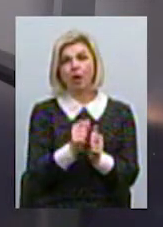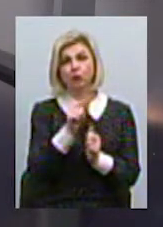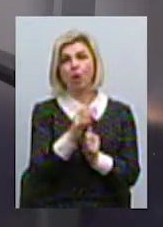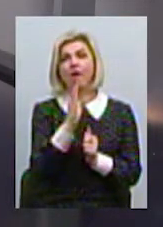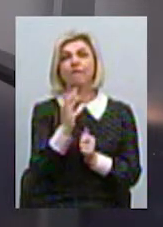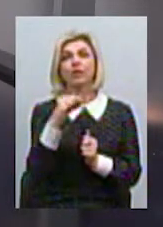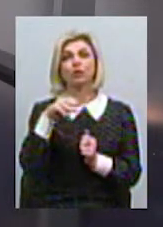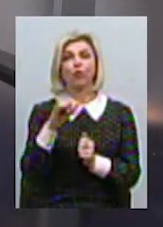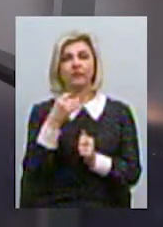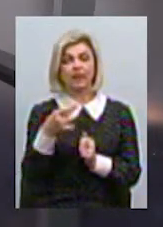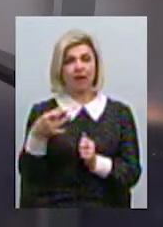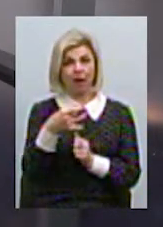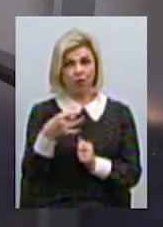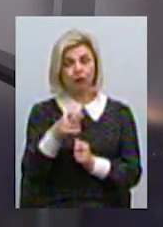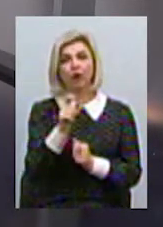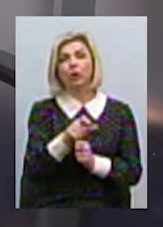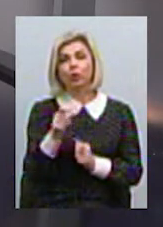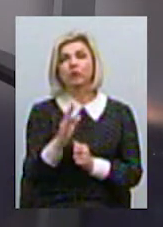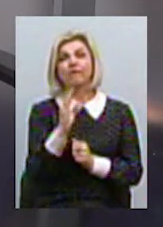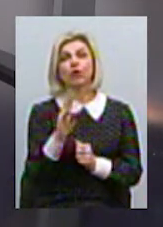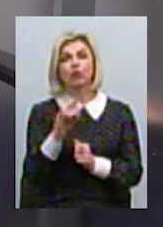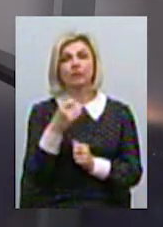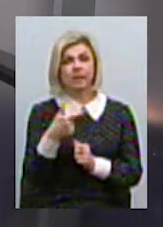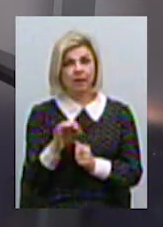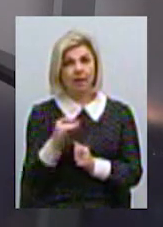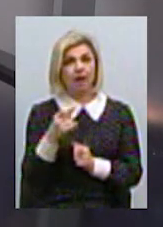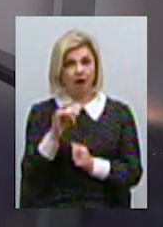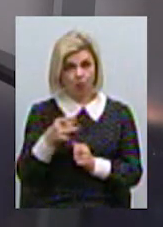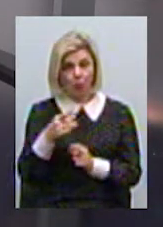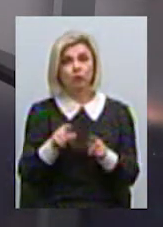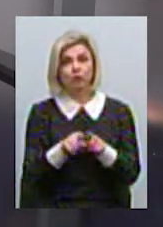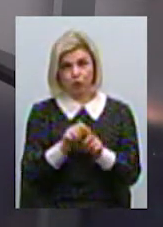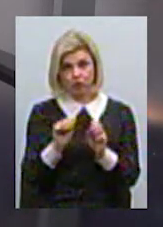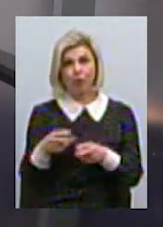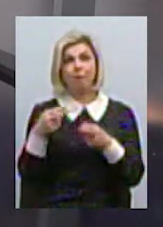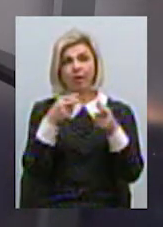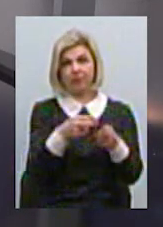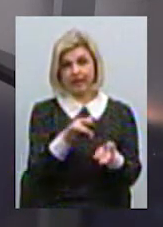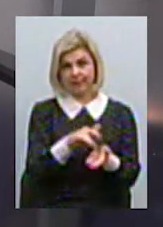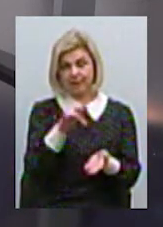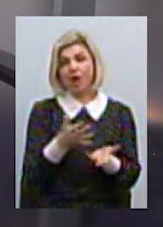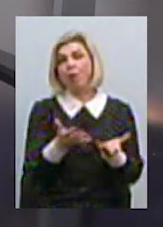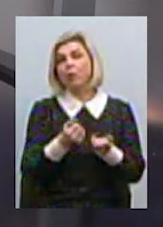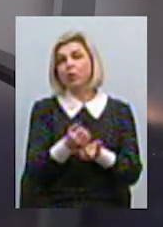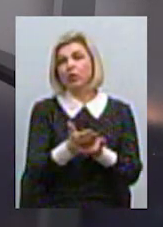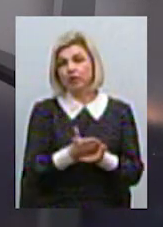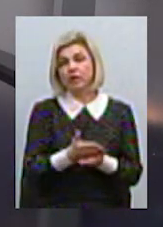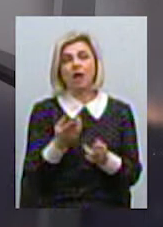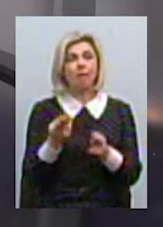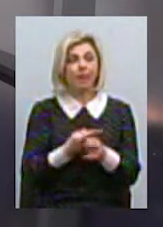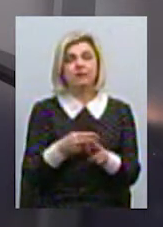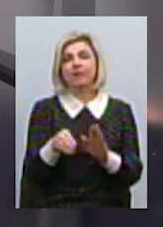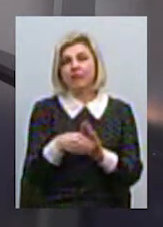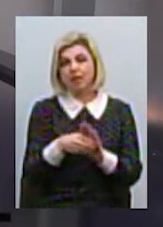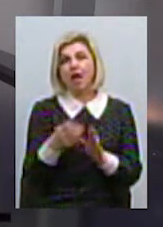Вітовський район. Люди Вітовського району, мешканці також можуть приїздити в Open Space і отримувати послуги без черг, без хабарів,